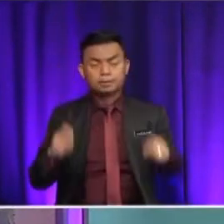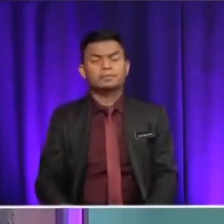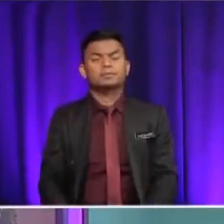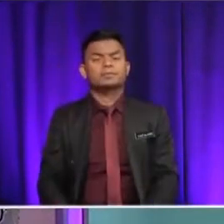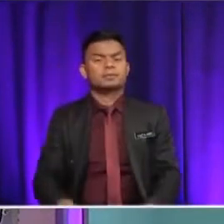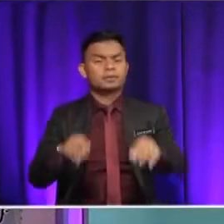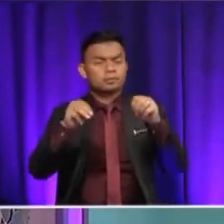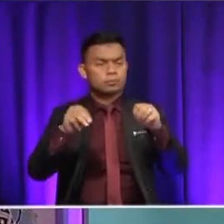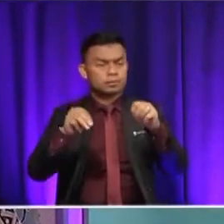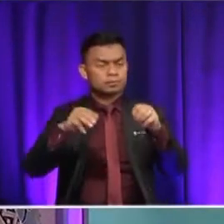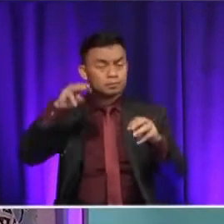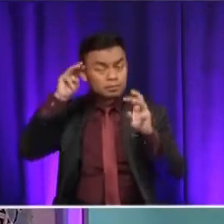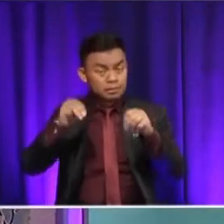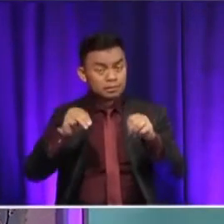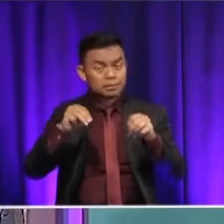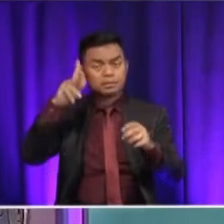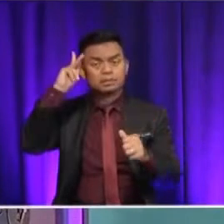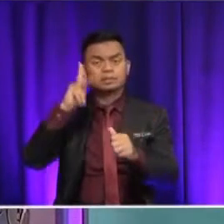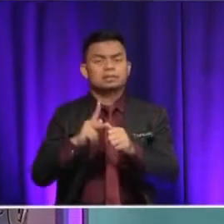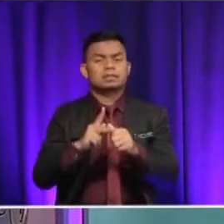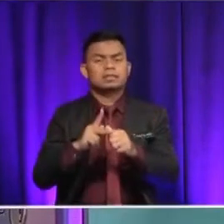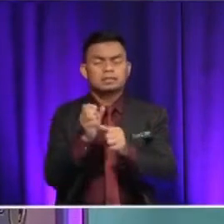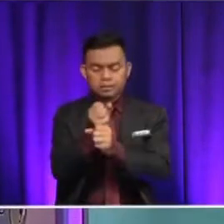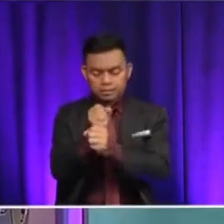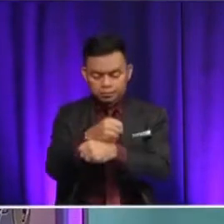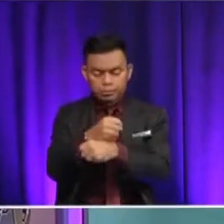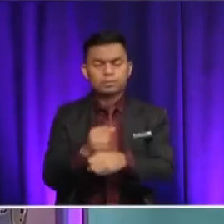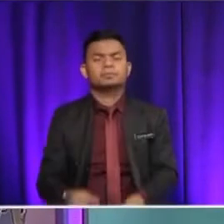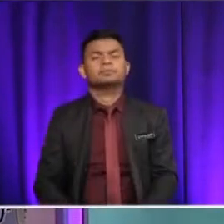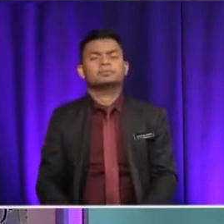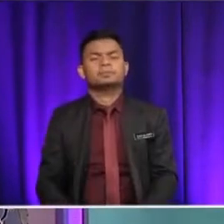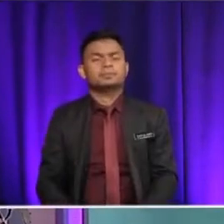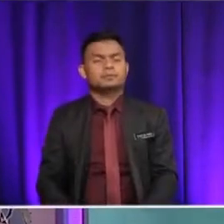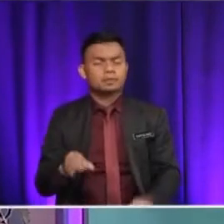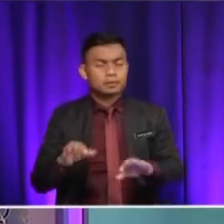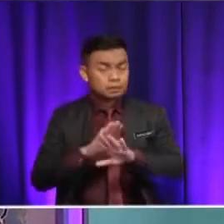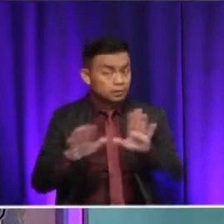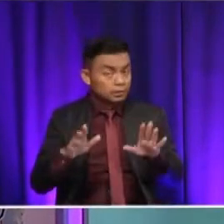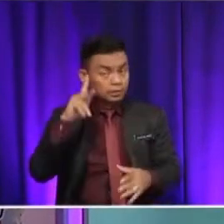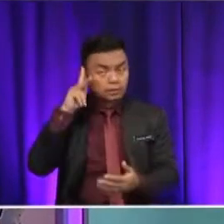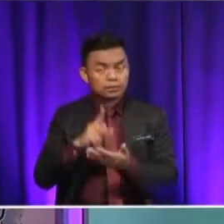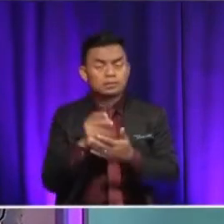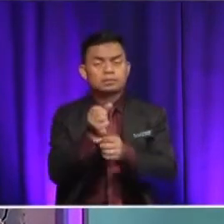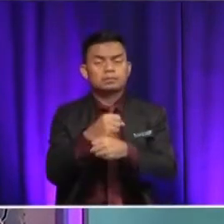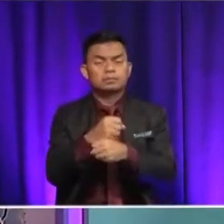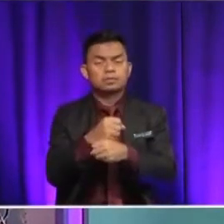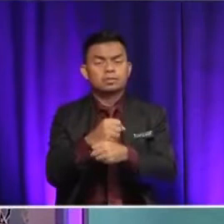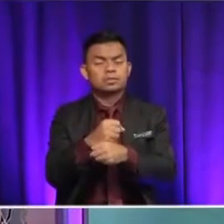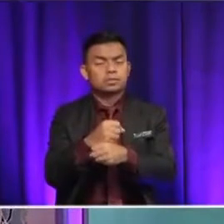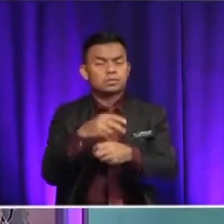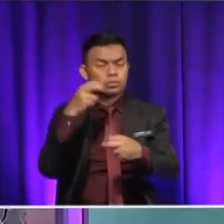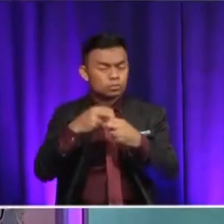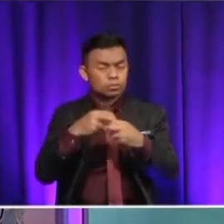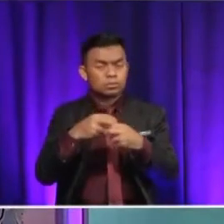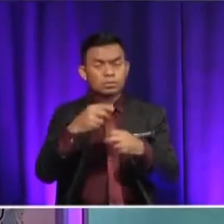mesti kenal simbol. Kalau dia tak kenal simbol, dia tak boleh tafsir lukisan tu. Sebab dia mengenal simbol masa tingkatan 4